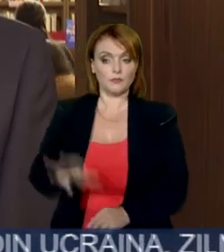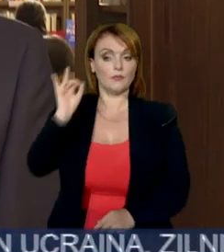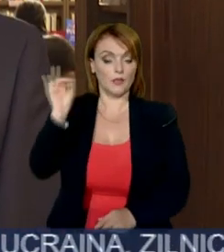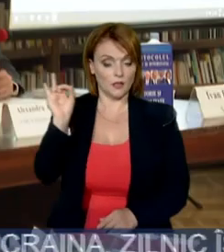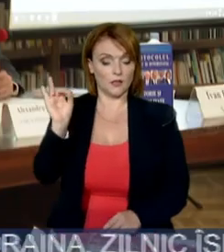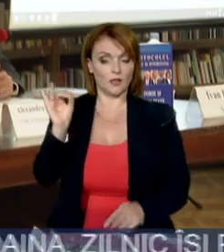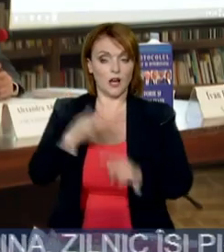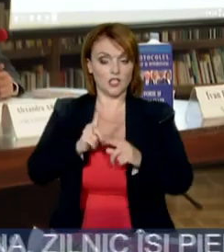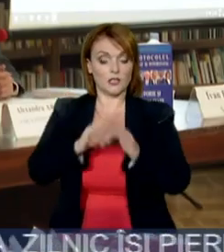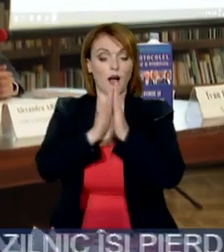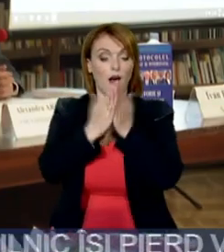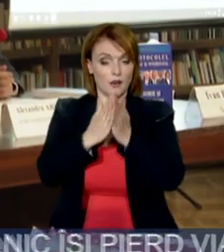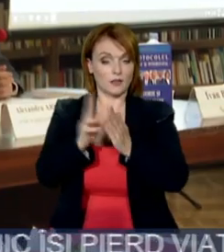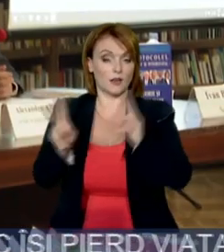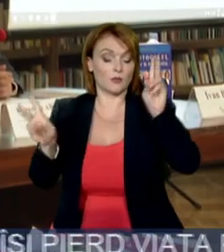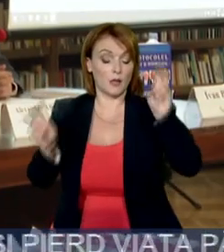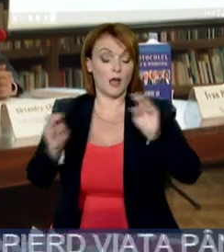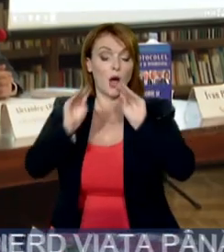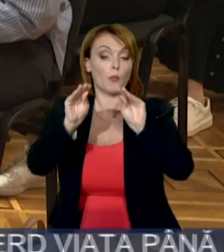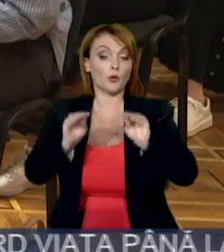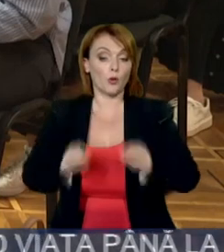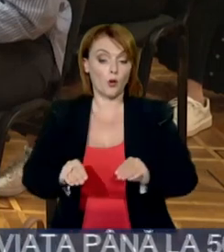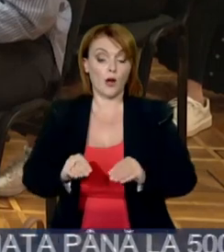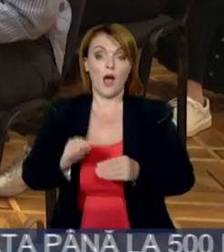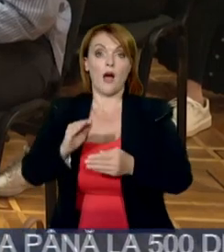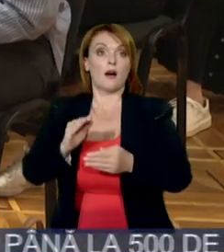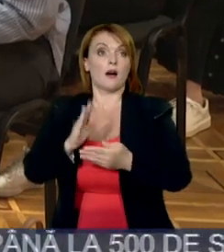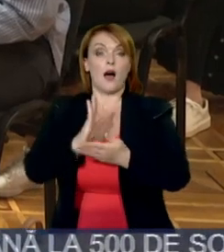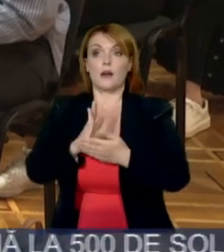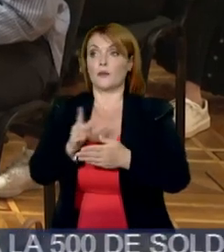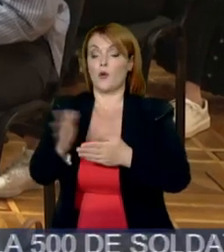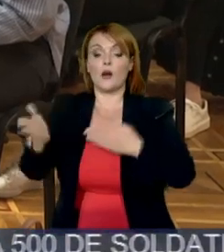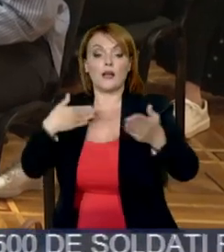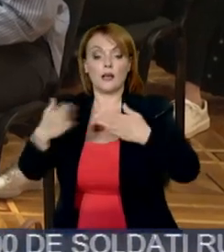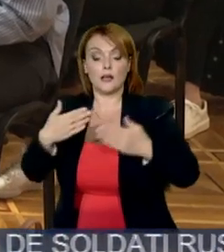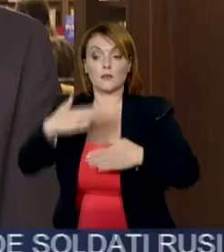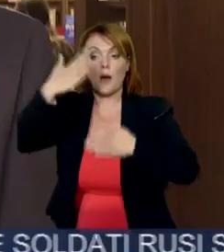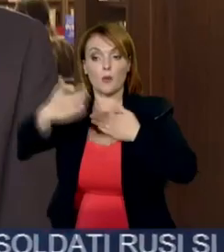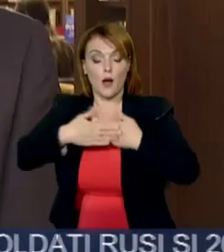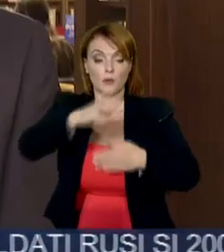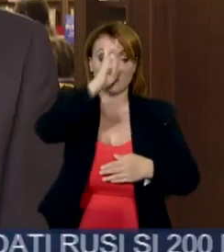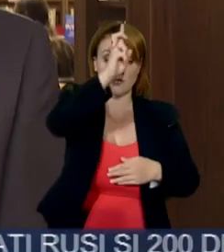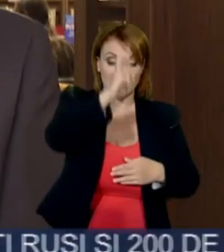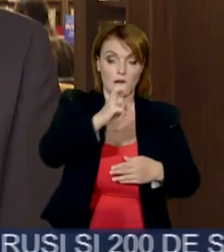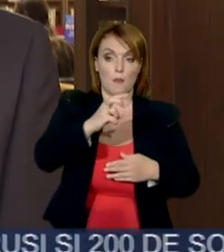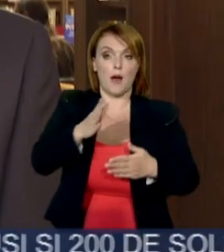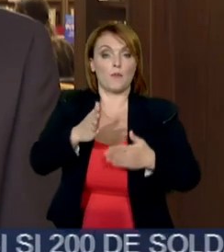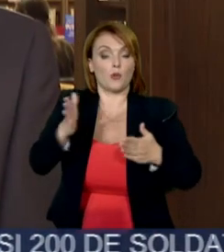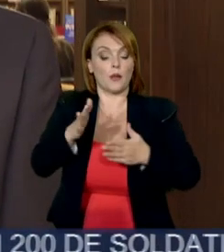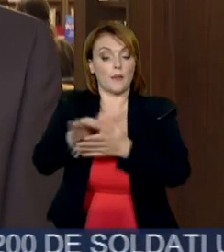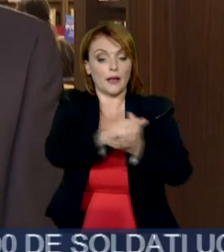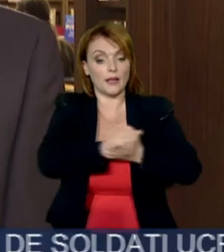protocolul promovează niște relații mai apropiate între țări, mai prietenoase, stabilește